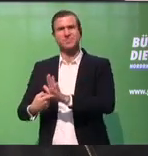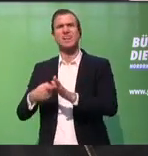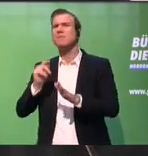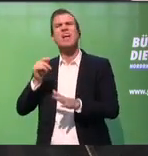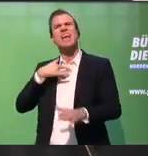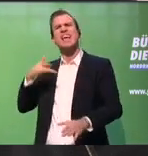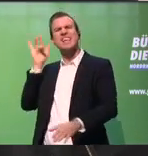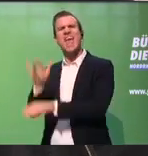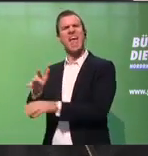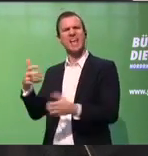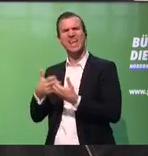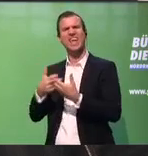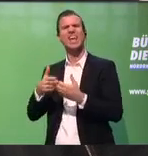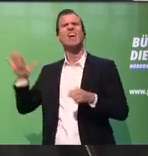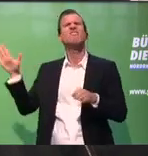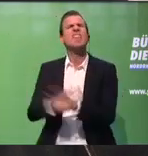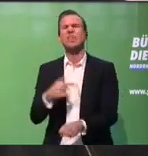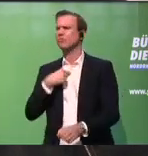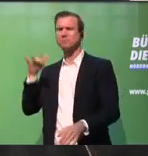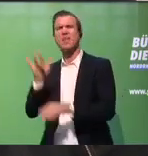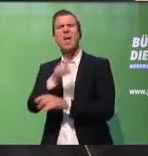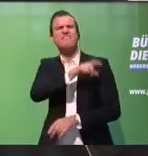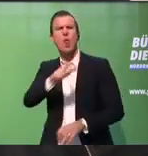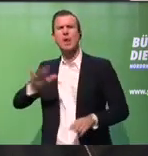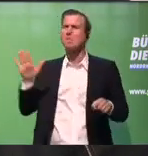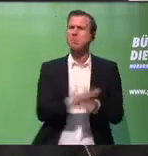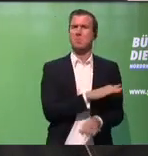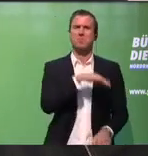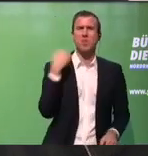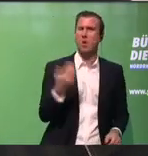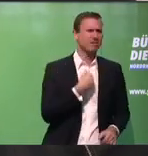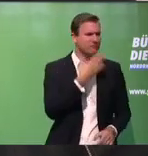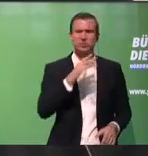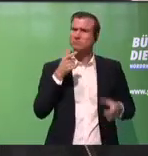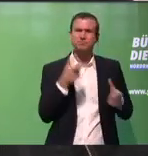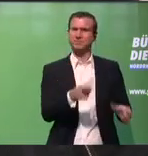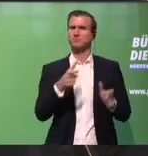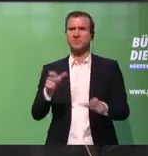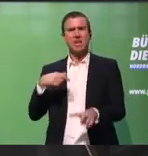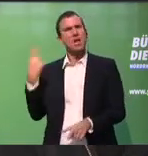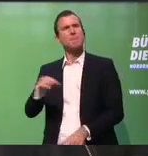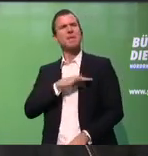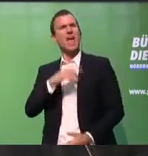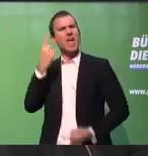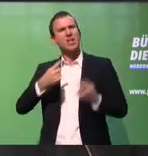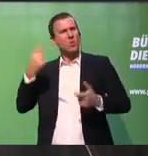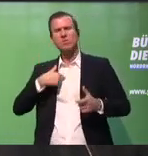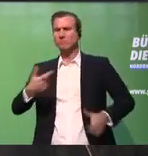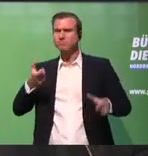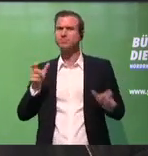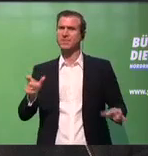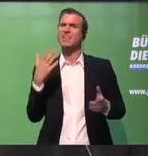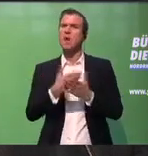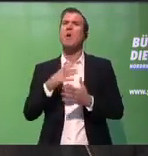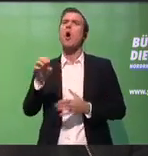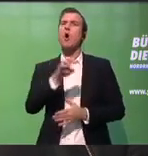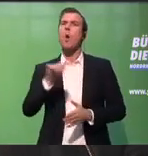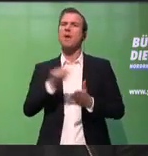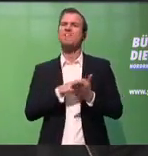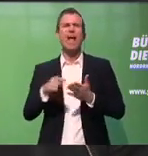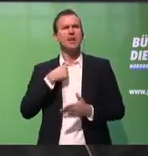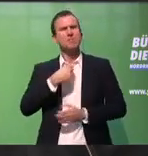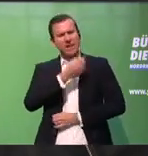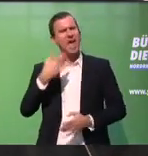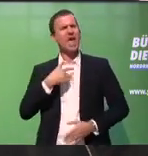gegen Vernichtung, gegen Völkermord in Europa und dass wir Grüne uns ganz stark in der Europawahl auch deutlich